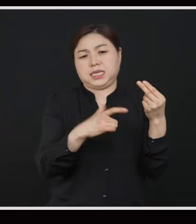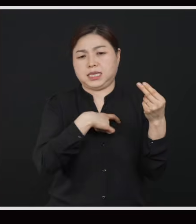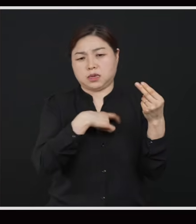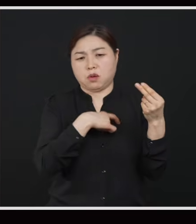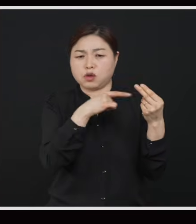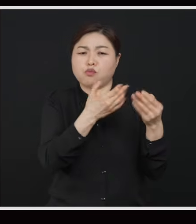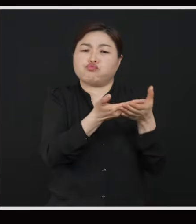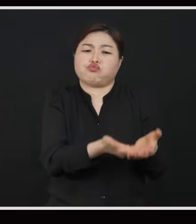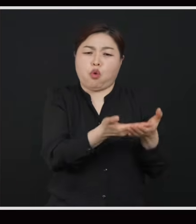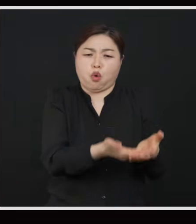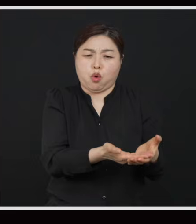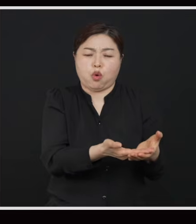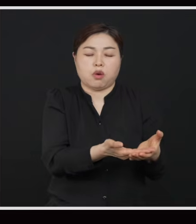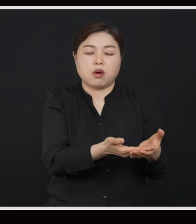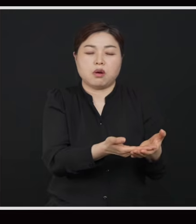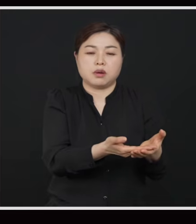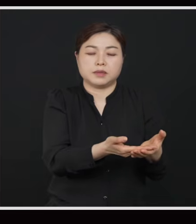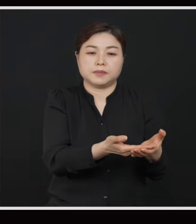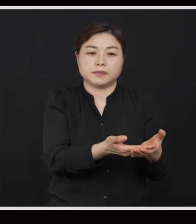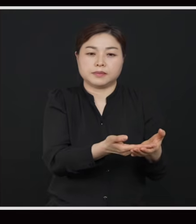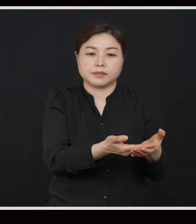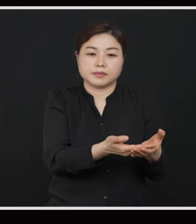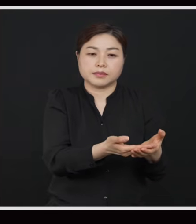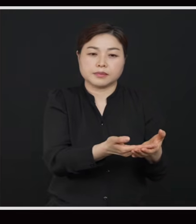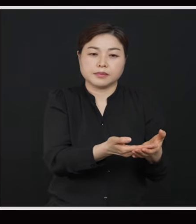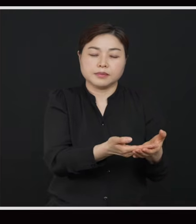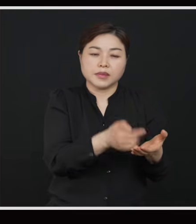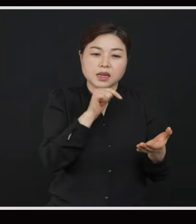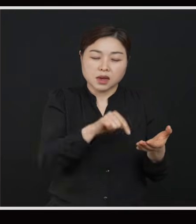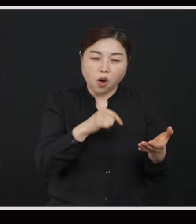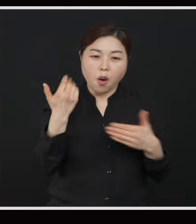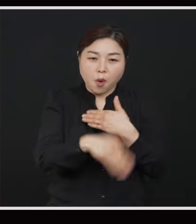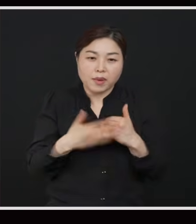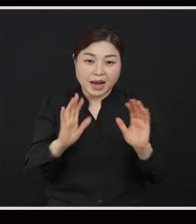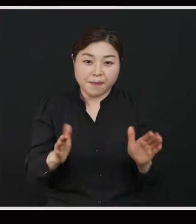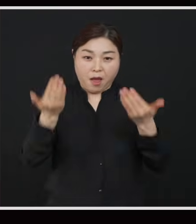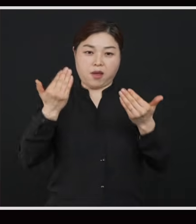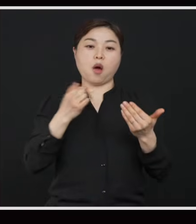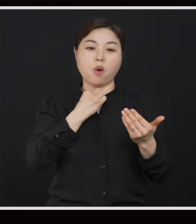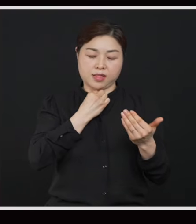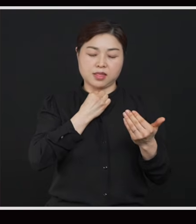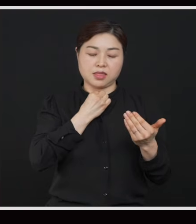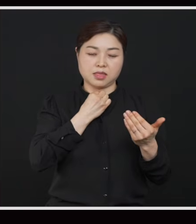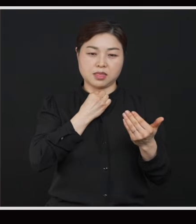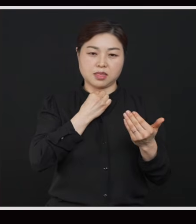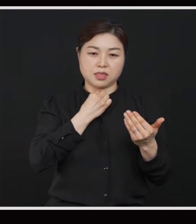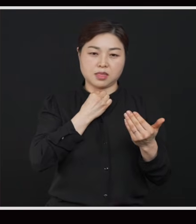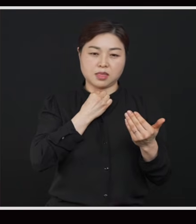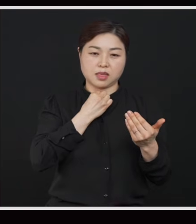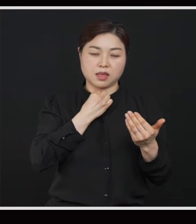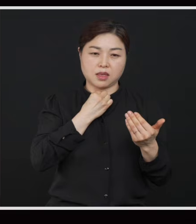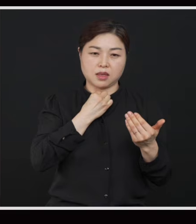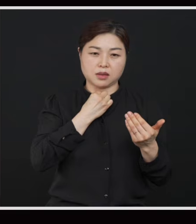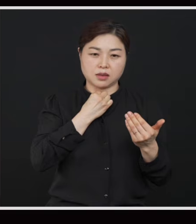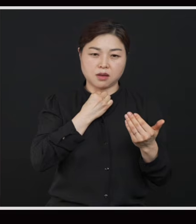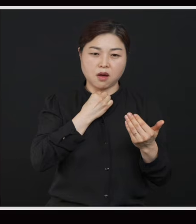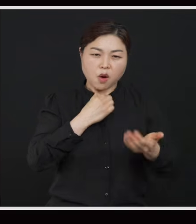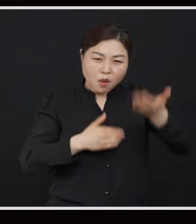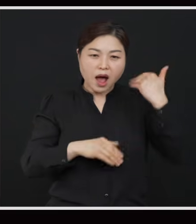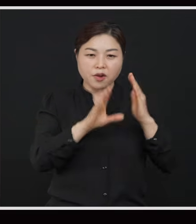걸 싫어해요. 이게 무게가 좀 많이 나가요, 포도당은. 그래서 우리 몸이 날렵하게 우리가